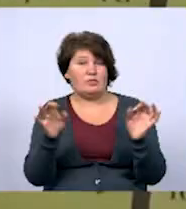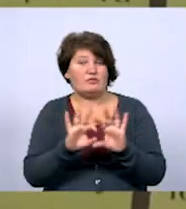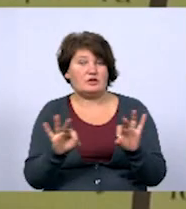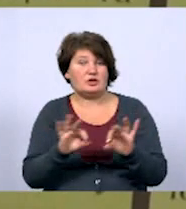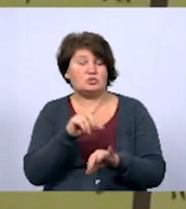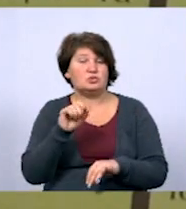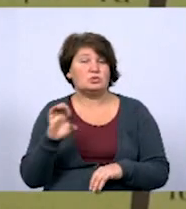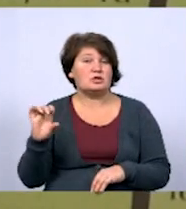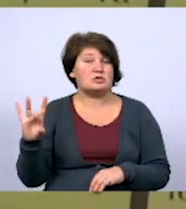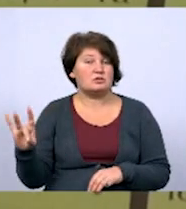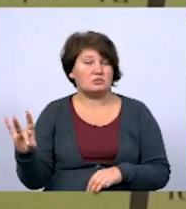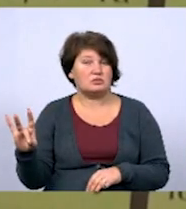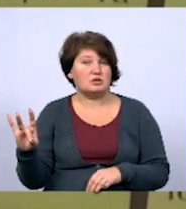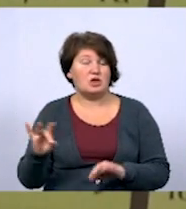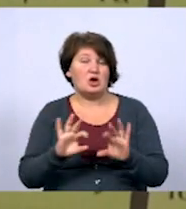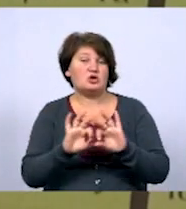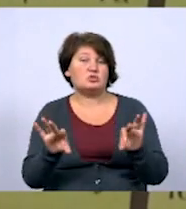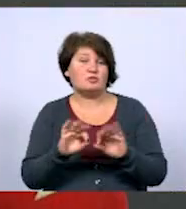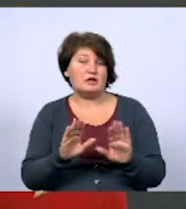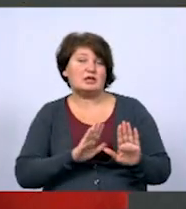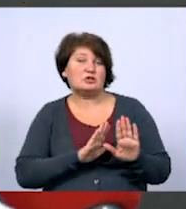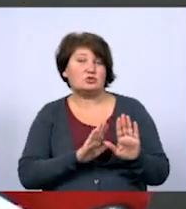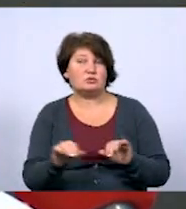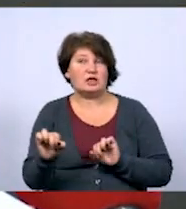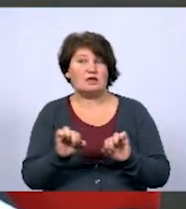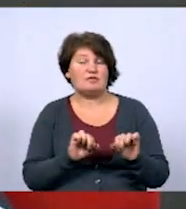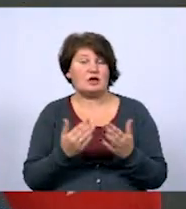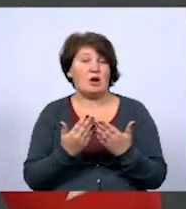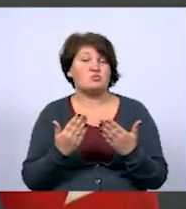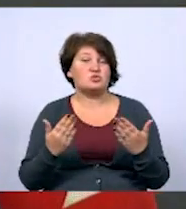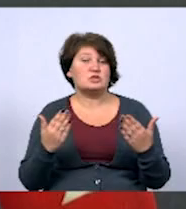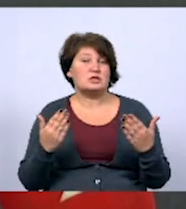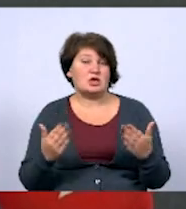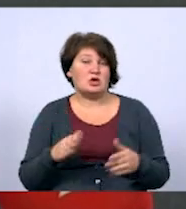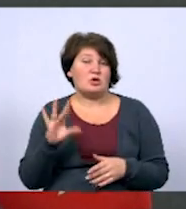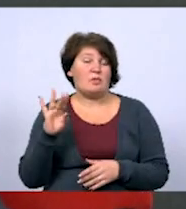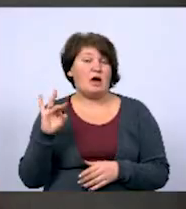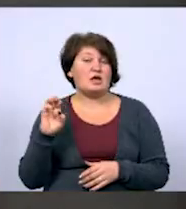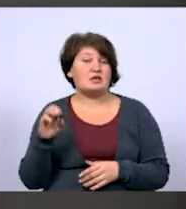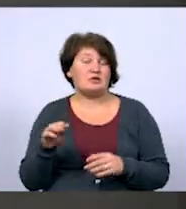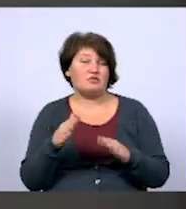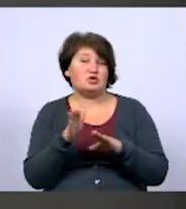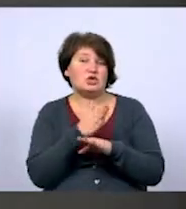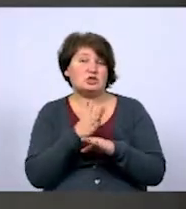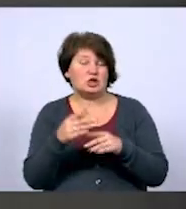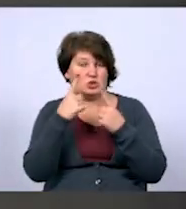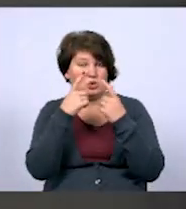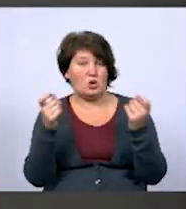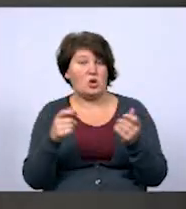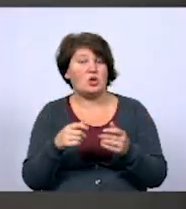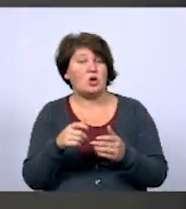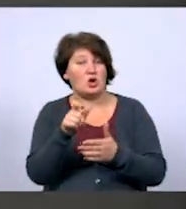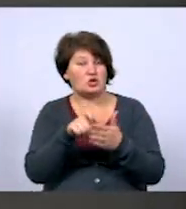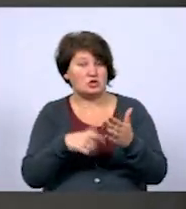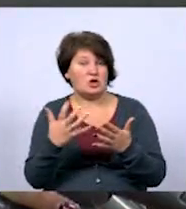Української Народної Республіки, розповідає заступниця керівника музею Оксана Романів. Частину оголошень знаходили в колекціонерів,